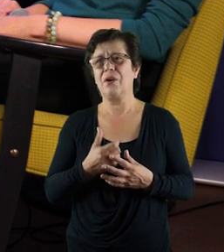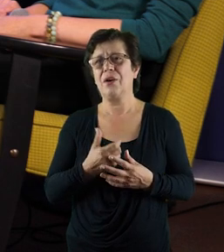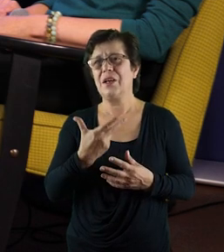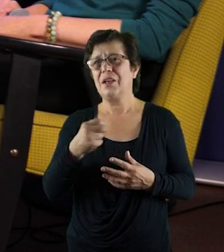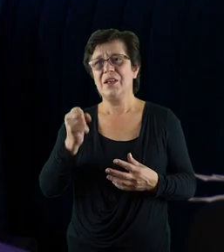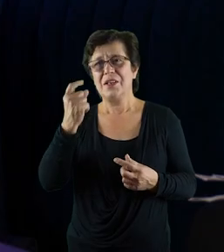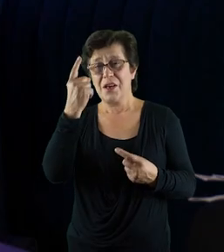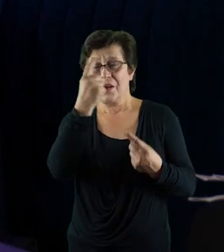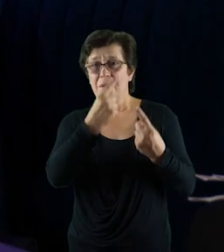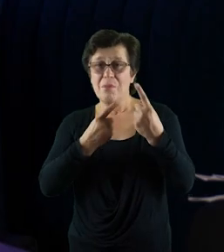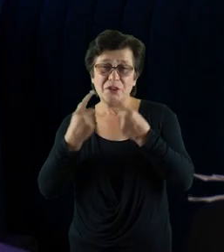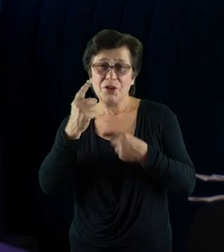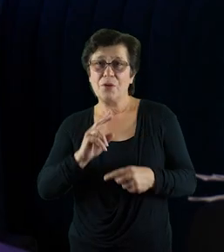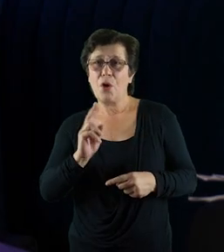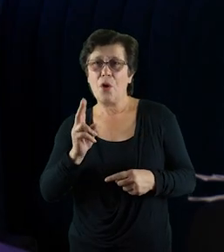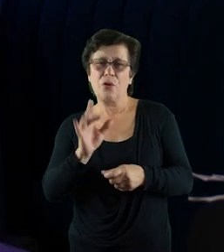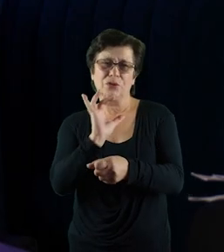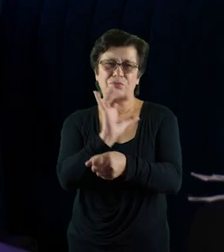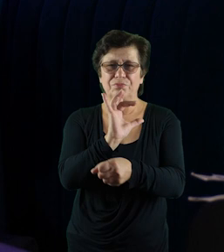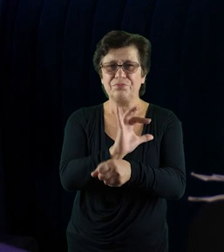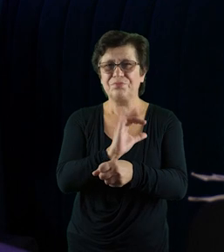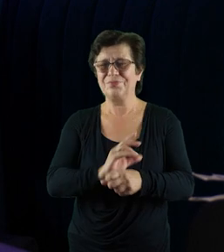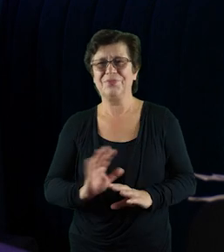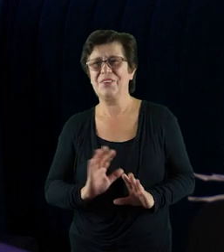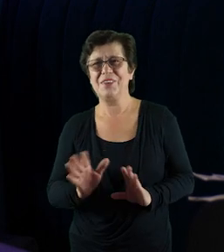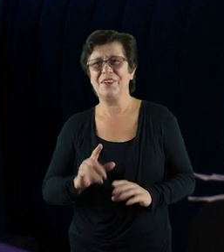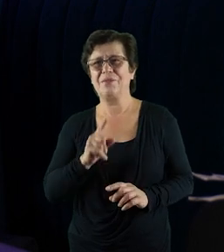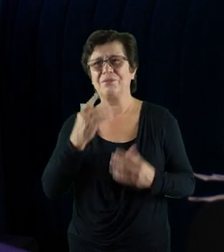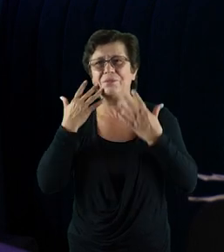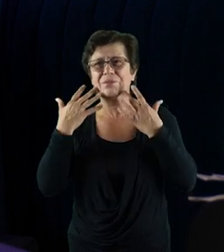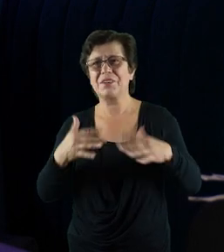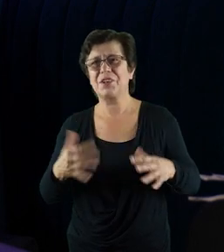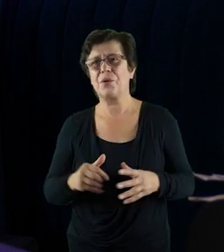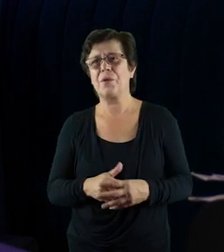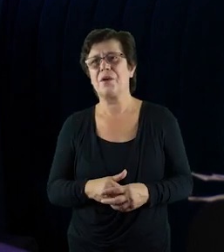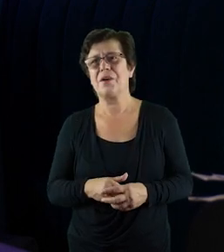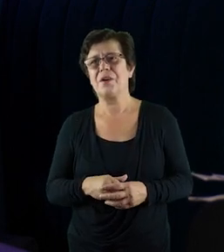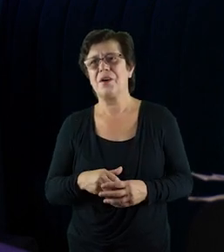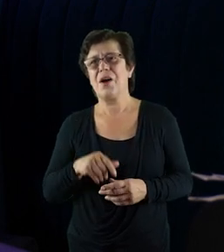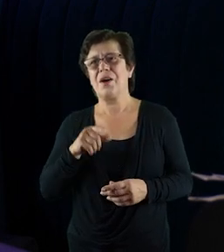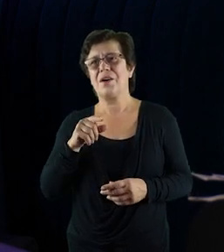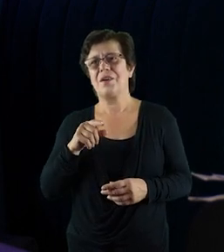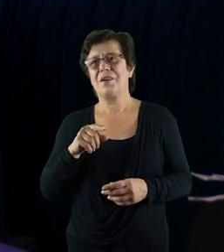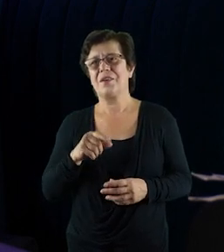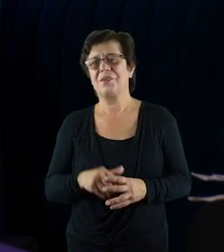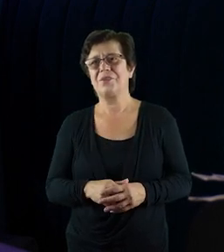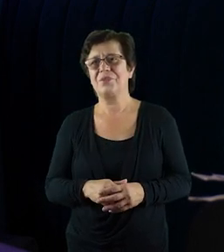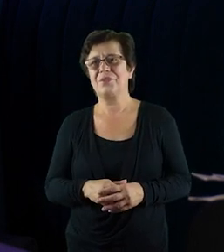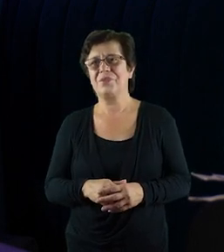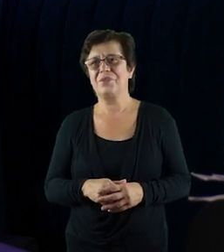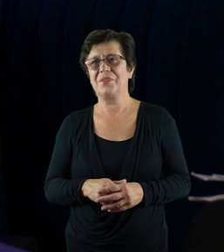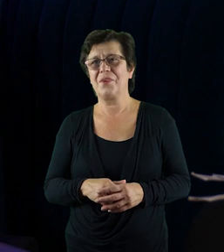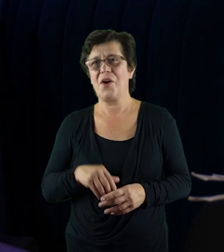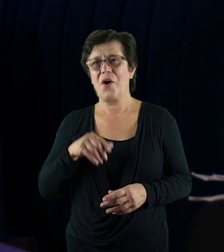to, żeby komukolwiek zaszkodzić. Więc on tak działał takim trochę, jakąś